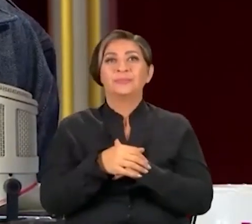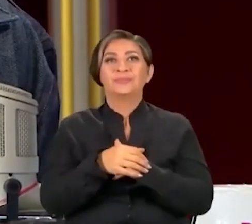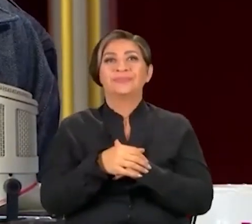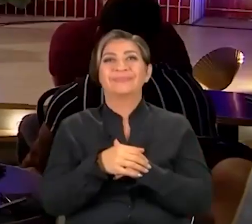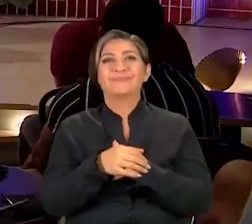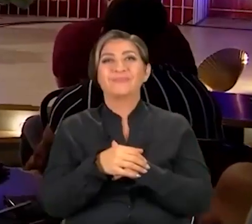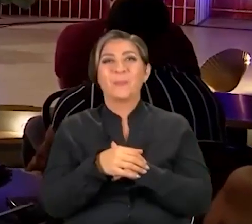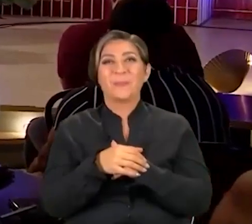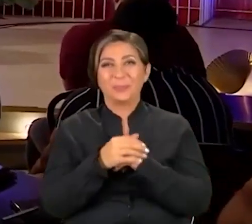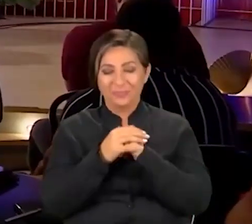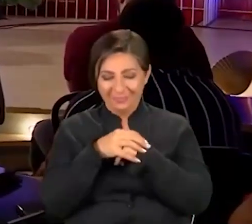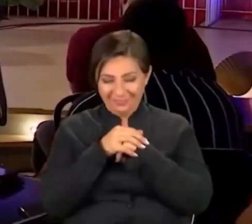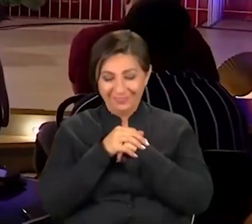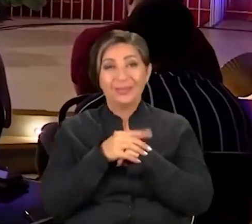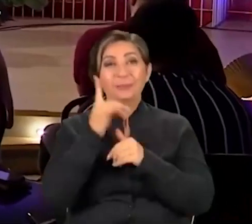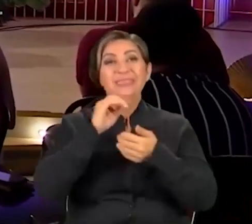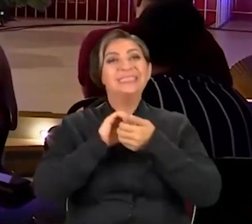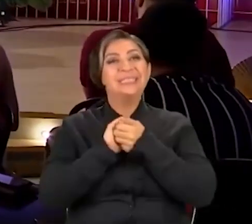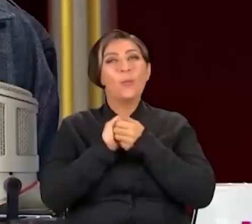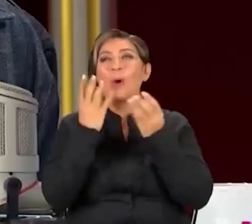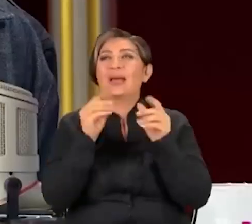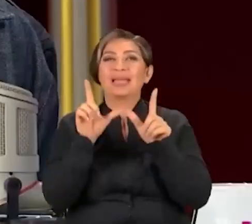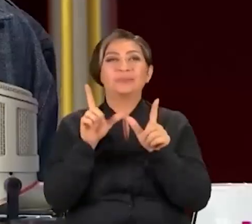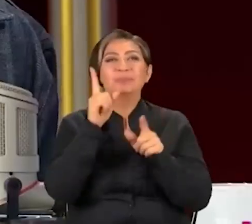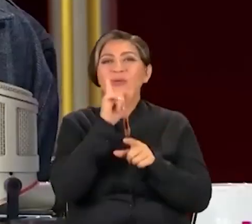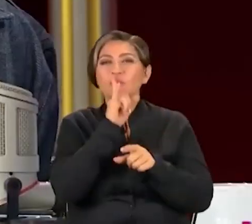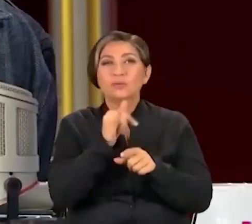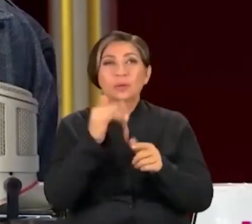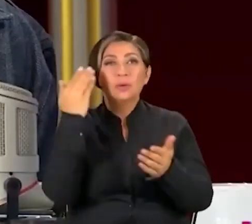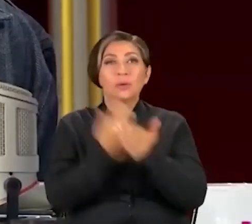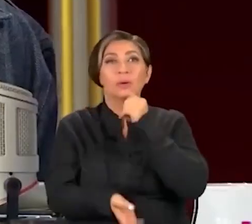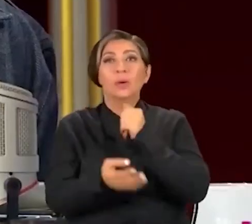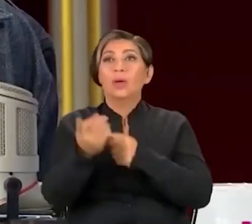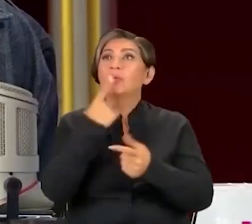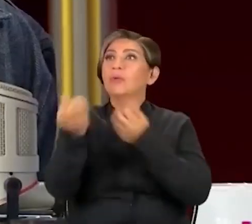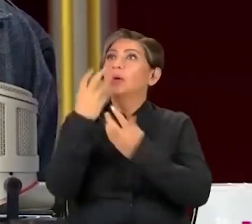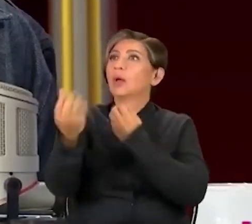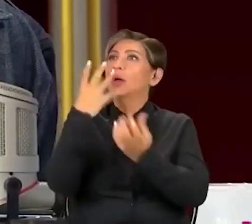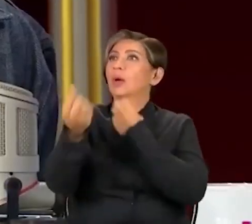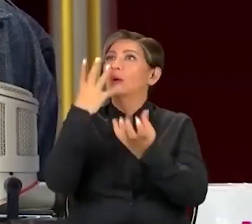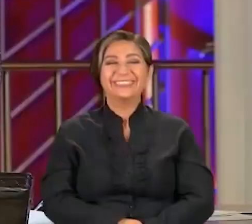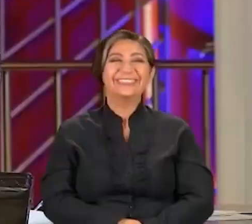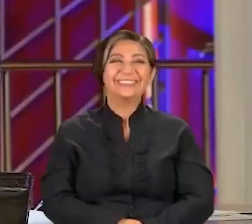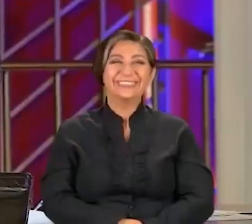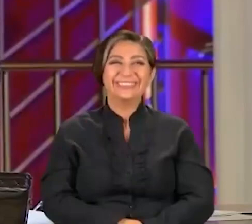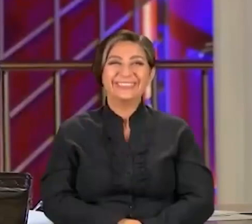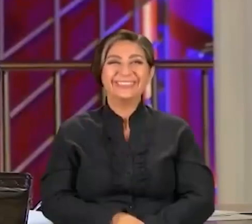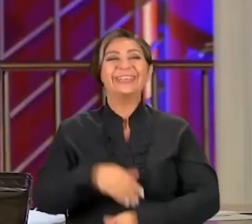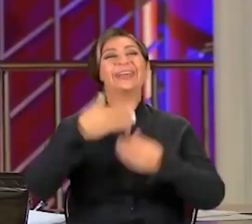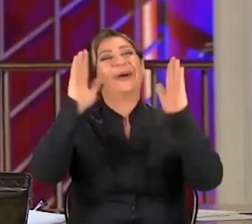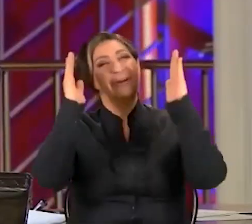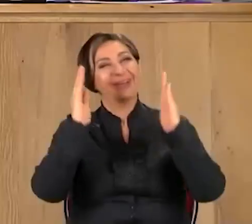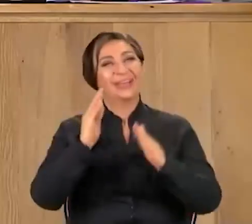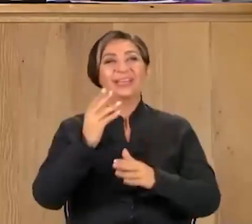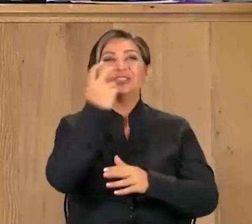sonra... Bir samimi olmak lazım, bir şey olmaz. Bir küfür ettik, vay anasını, lap lap lap küfür ediyor. Altta da şey yapıyor. Yok,